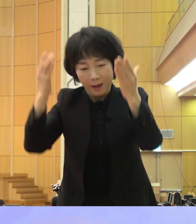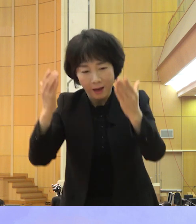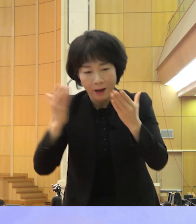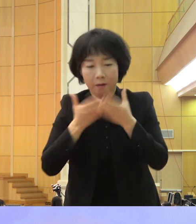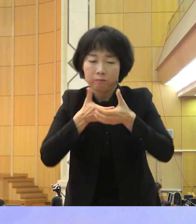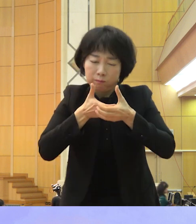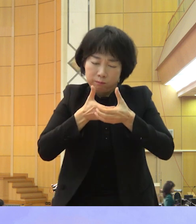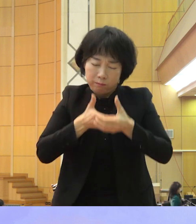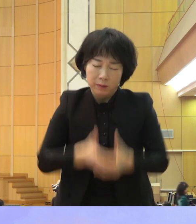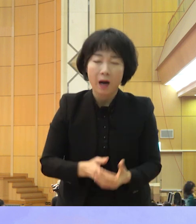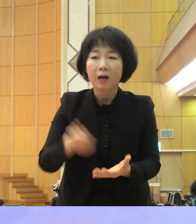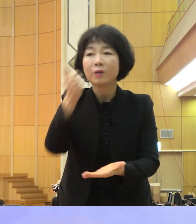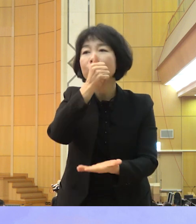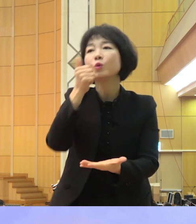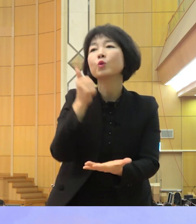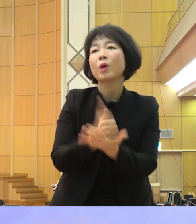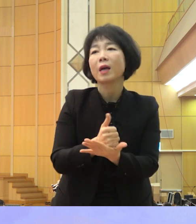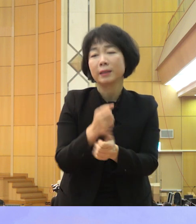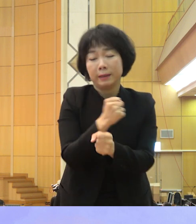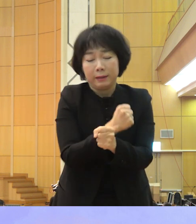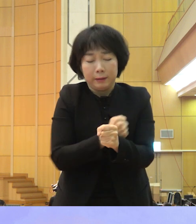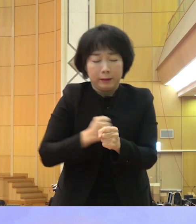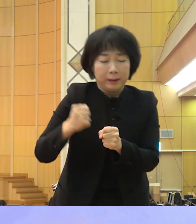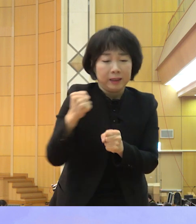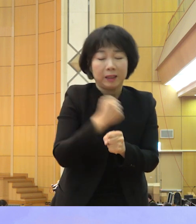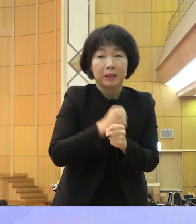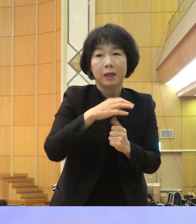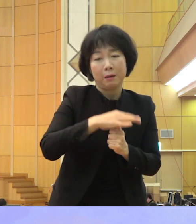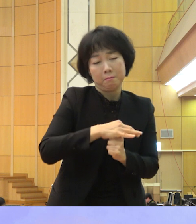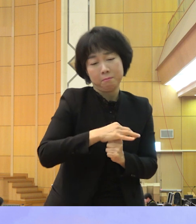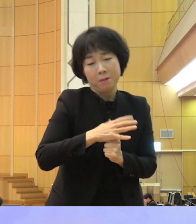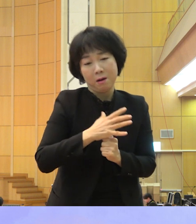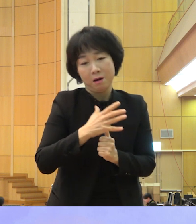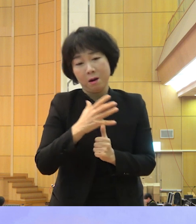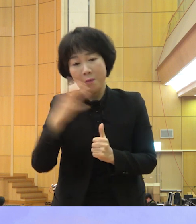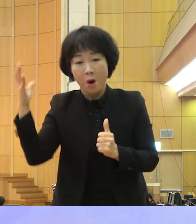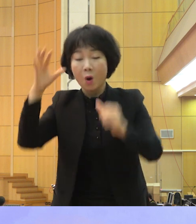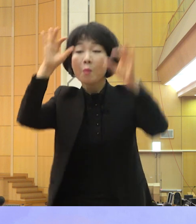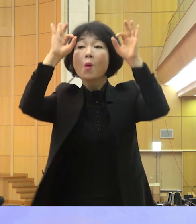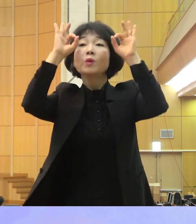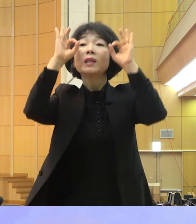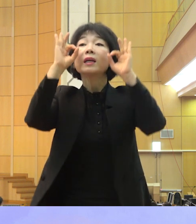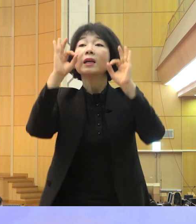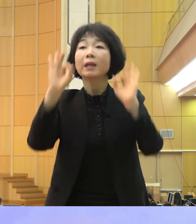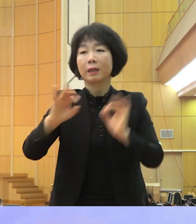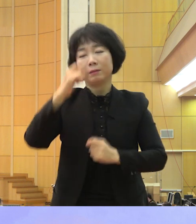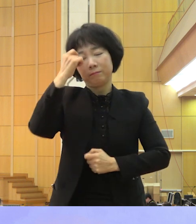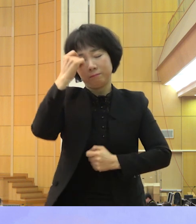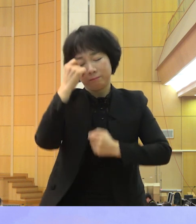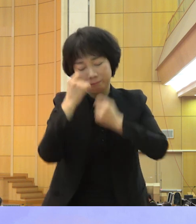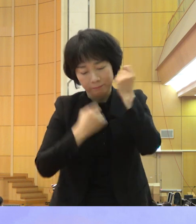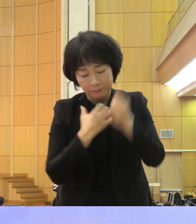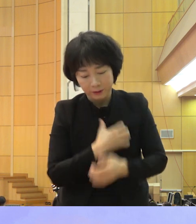입어, 중한 죄짐 벗고